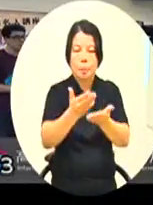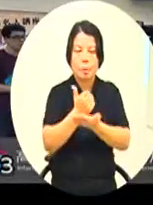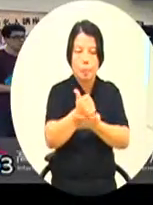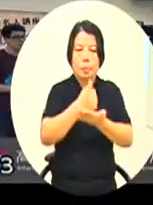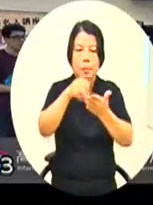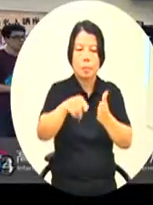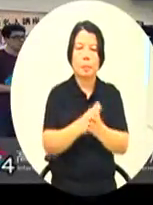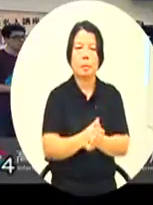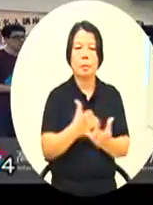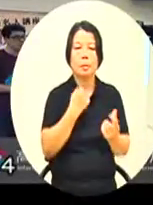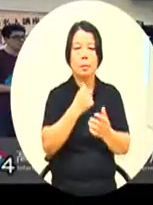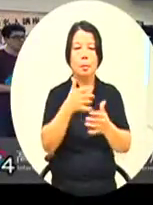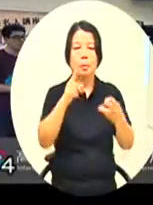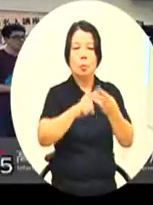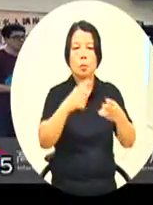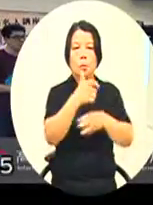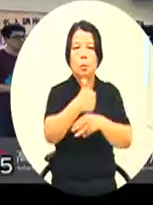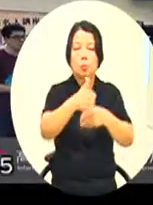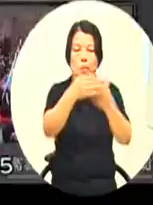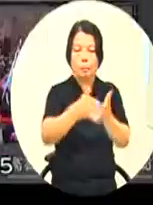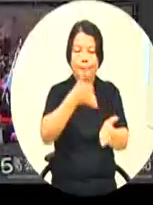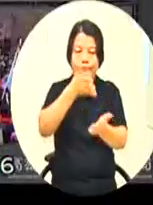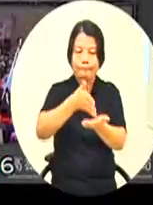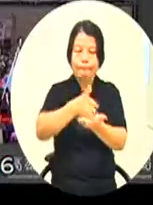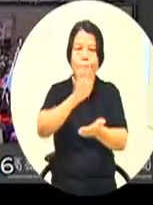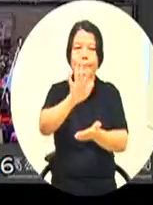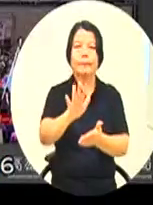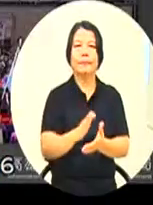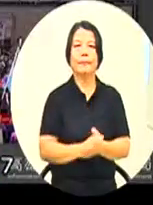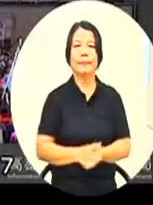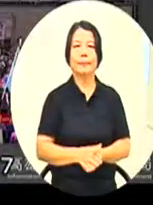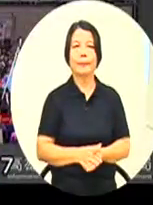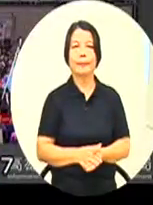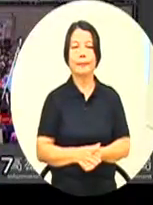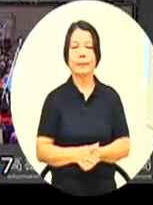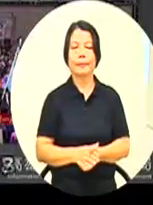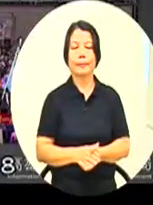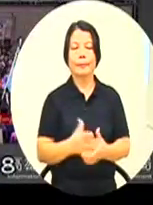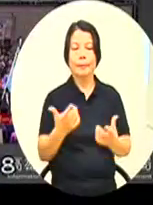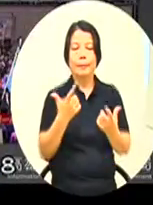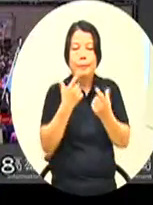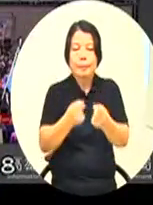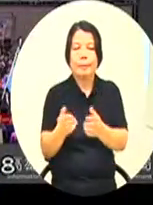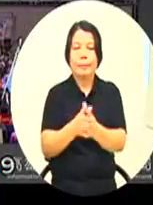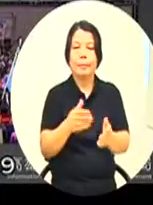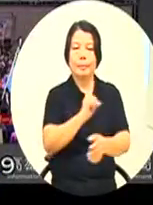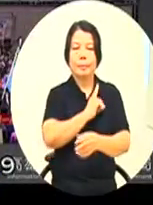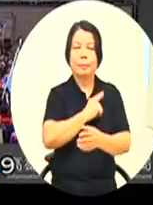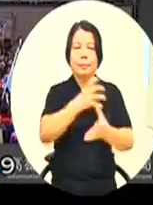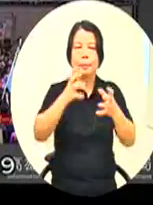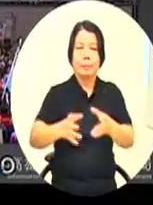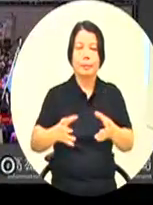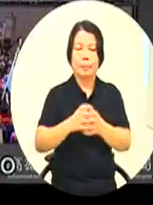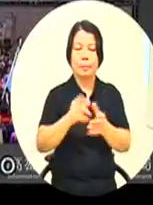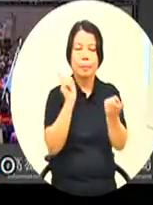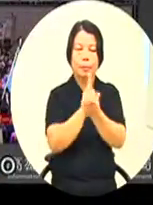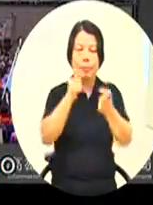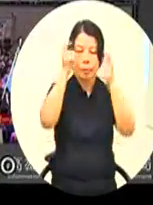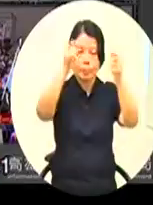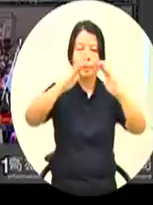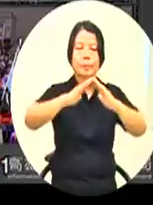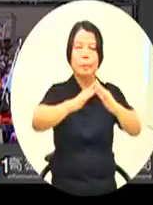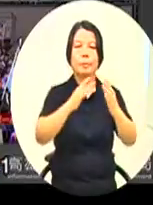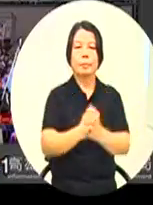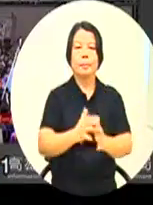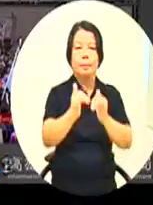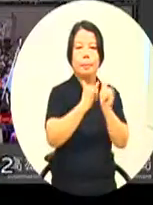人进行非常有质感的讲座。下一页。那同时在我们自己办理活动，我们对高雄市重要各民